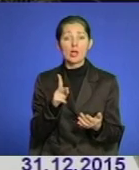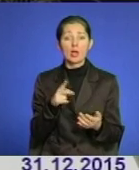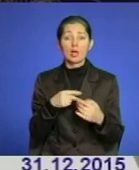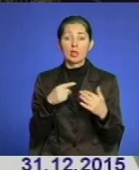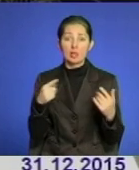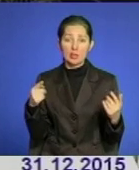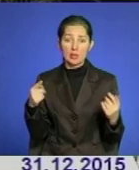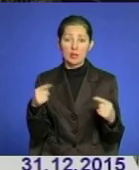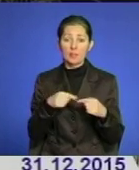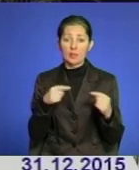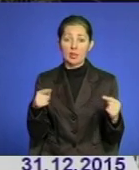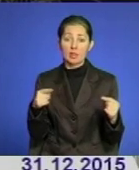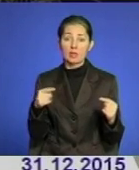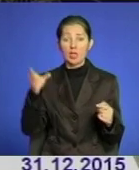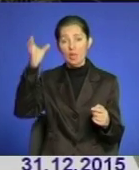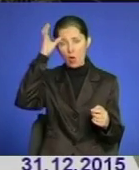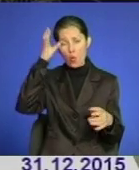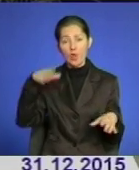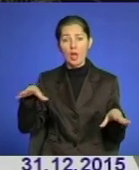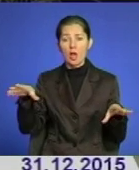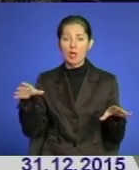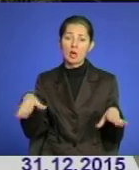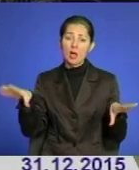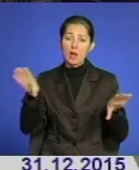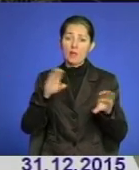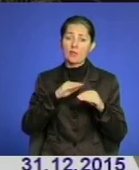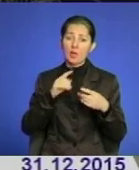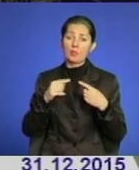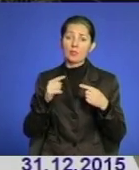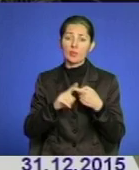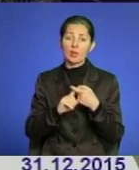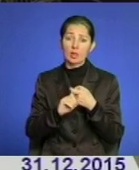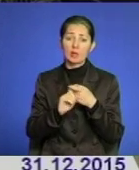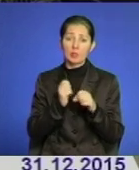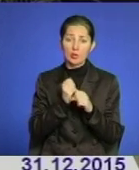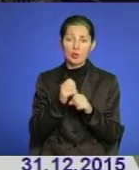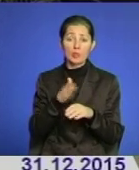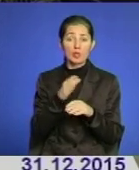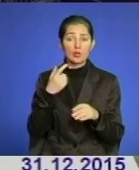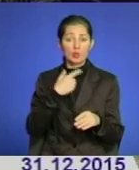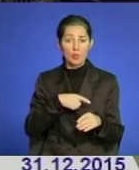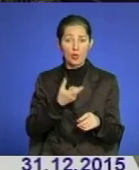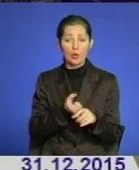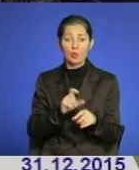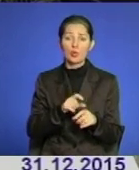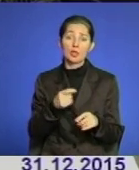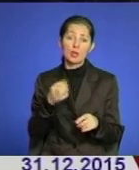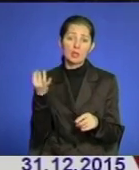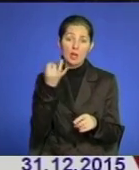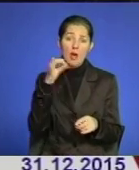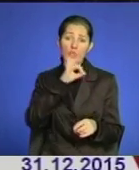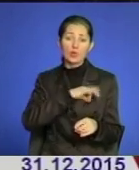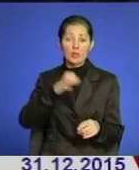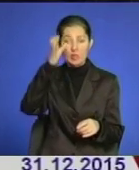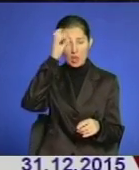науки взаємодіють між собою, і дуже корисно використовувати знання з однієї галузі для розв'язання задач в іншій. І